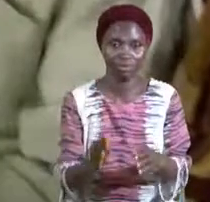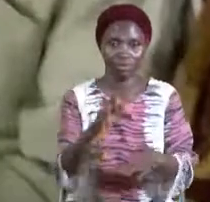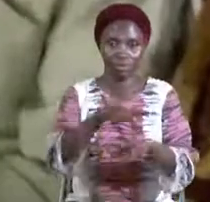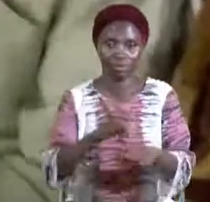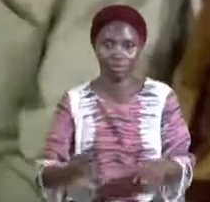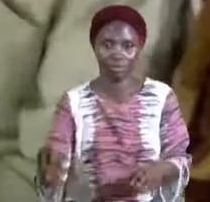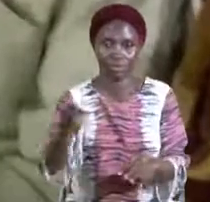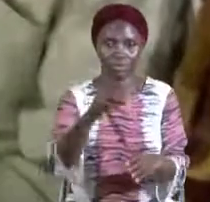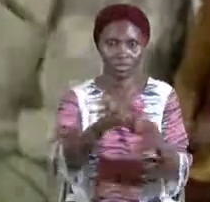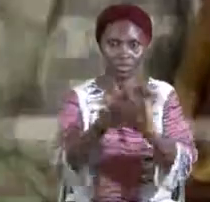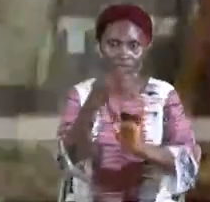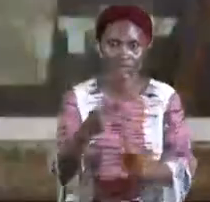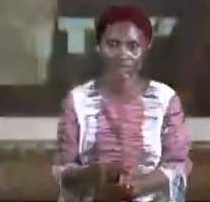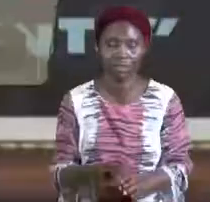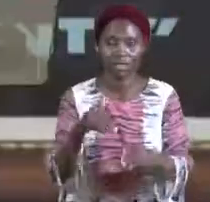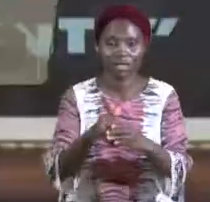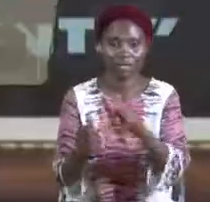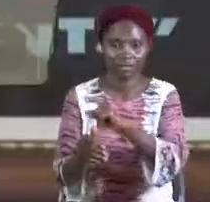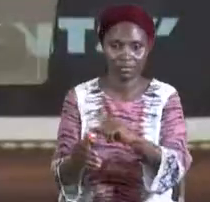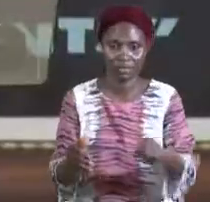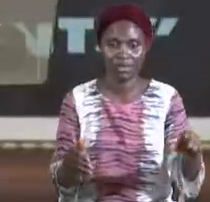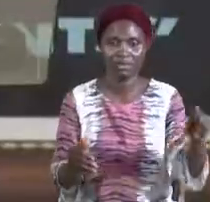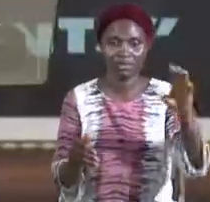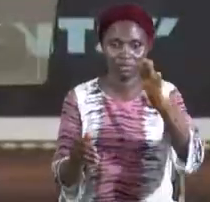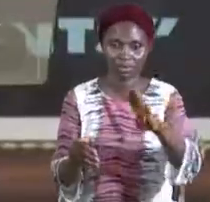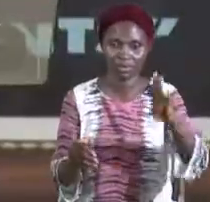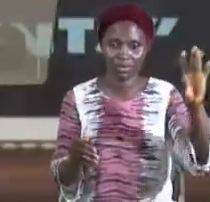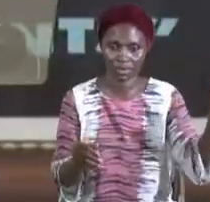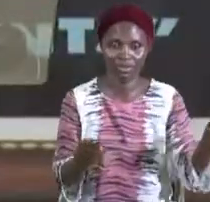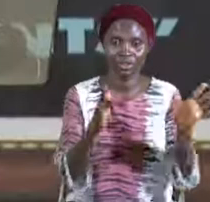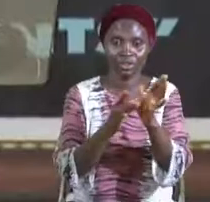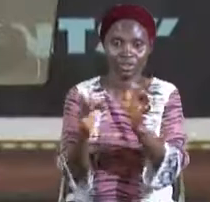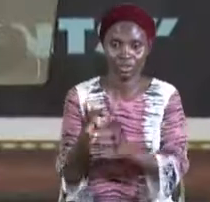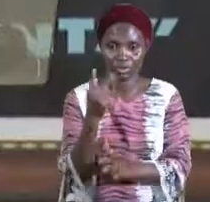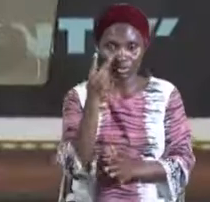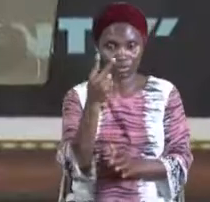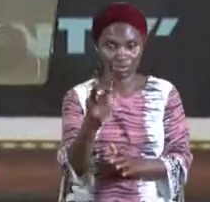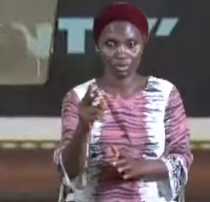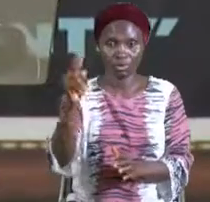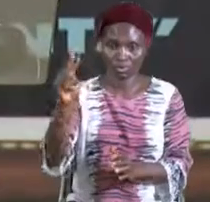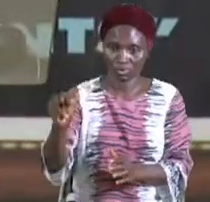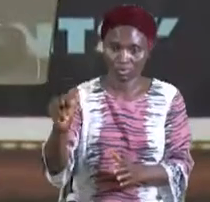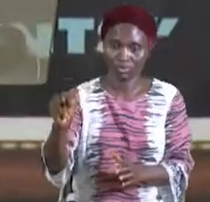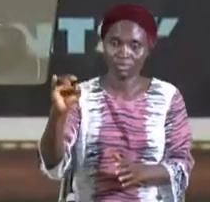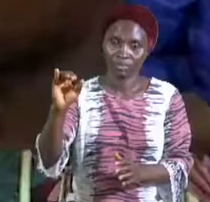de Jésus. Verset 47. Jésus voyant venir à lui, Nathanaël dit de lui.